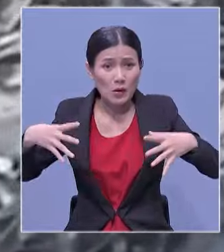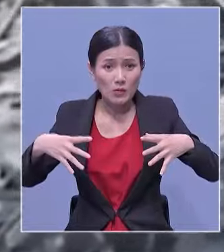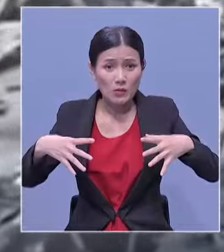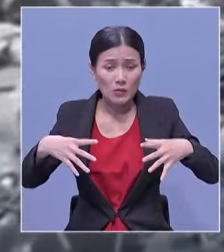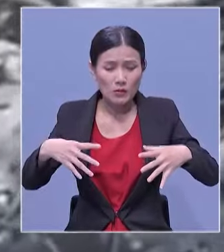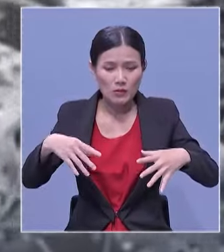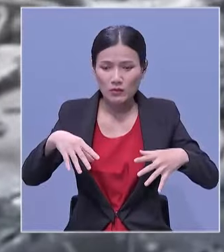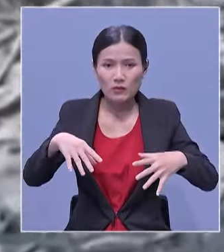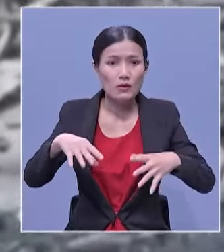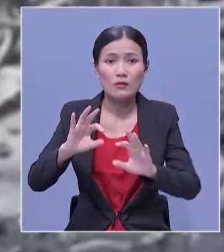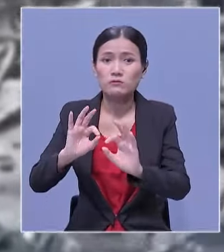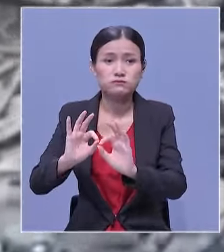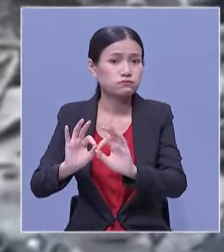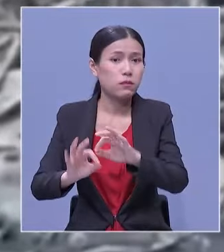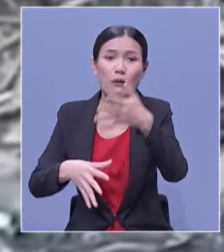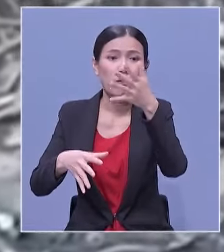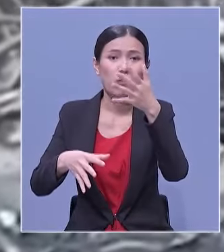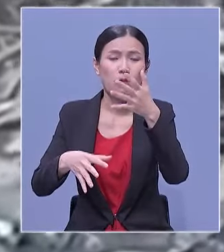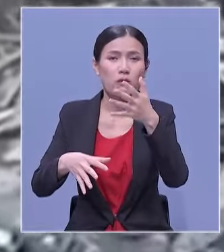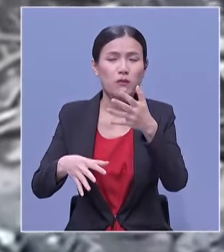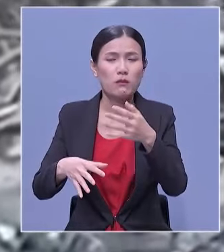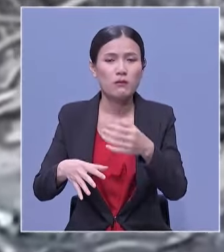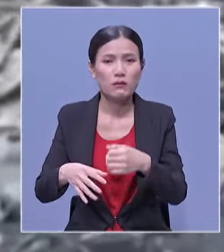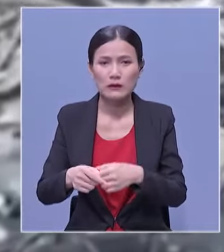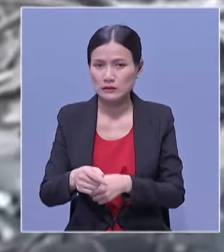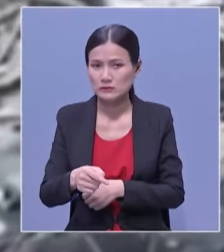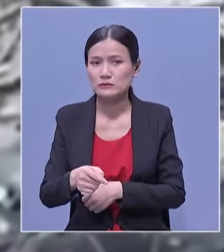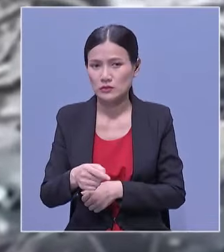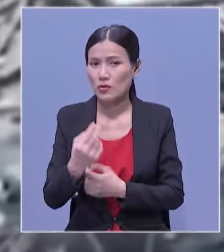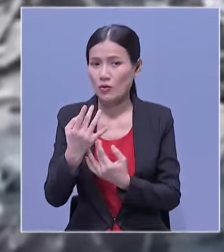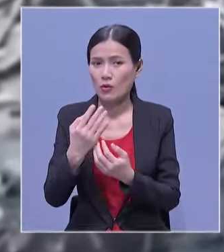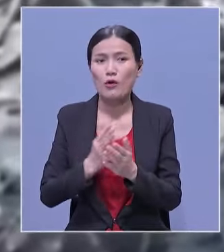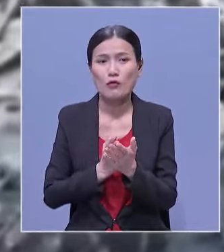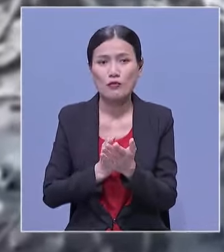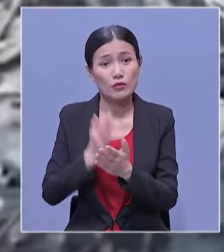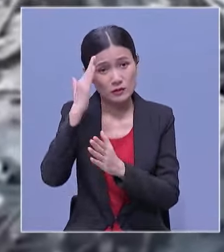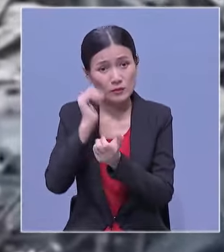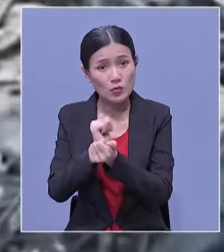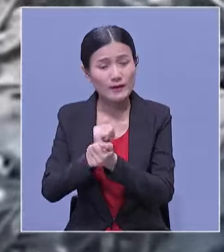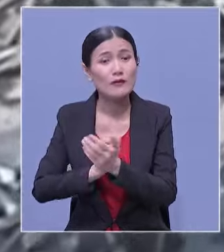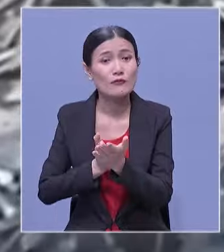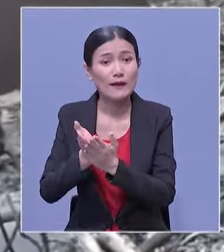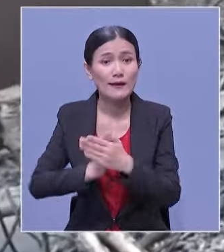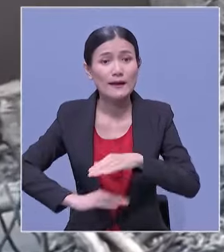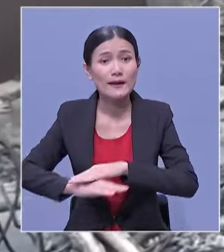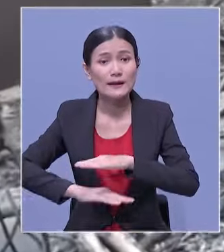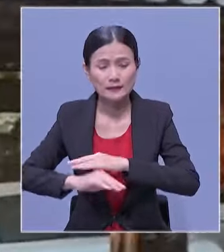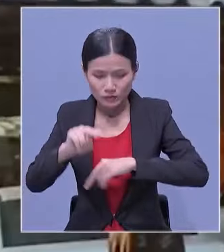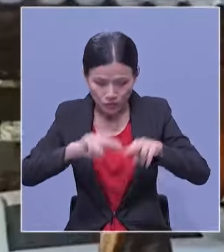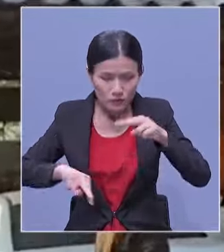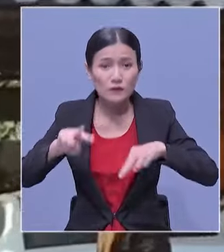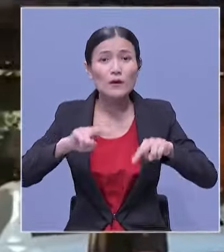านเท่านั้นแหละเพลิงก็ลุกลามอย่างรวดเร็วเดี๋ยวหลังจากนี้หน่วยพิสูจน์หลักฐานจะลงตรวจสอบพื้นที่อย่างละเอียดอี